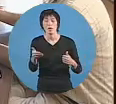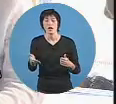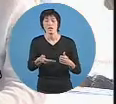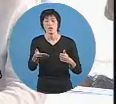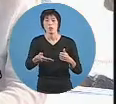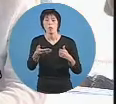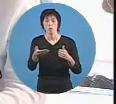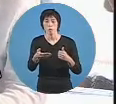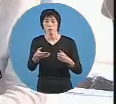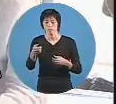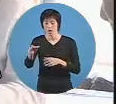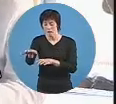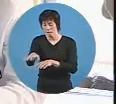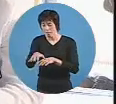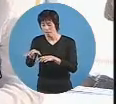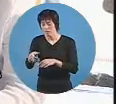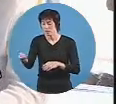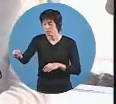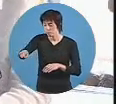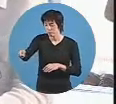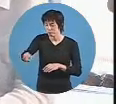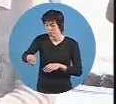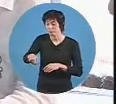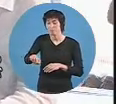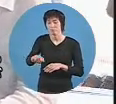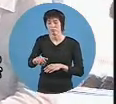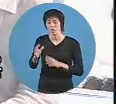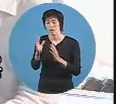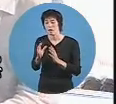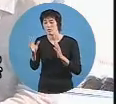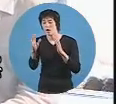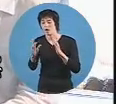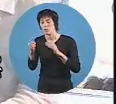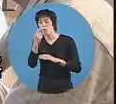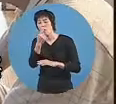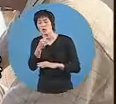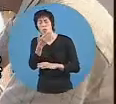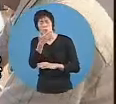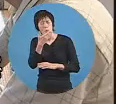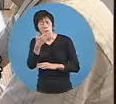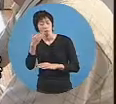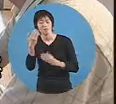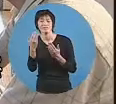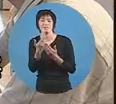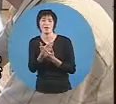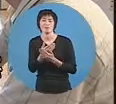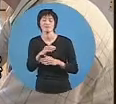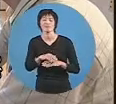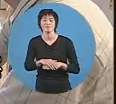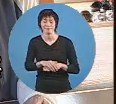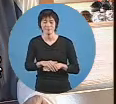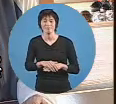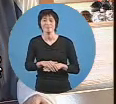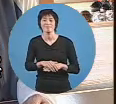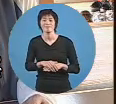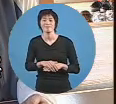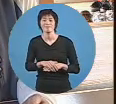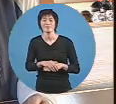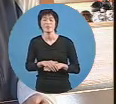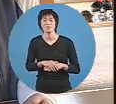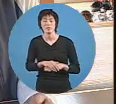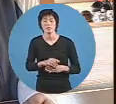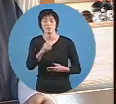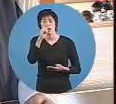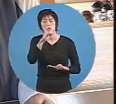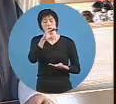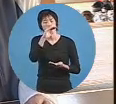巻くことによって、お野菜なんかの、そのなんか、ね、新鮮さとか美味しさがね、増したいうこともなんか聞いてますし、生ゴミが出るの